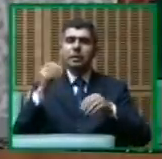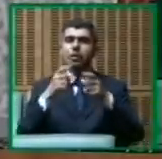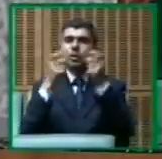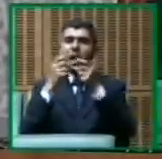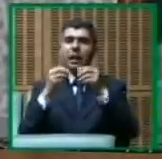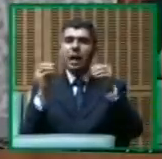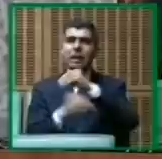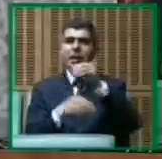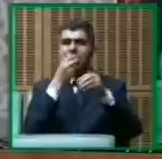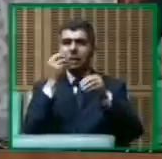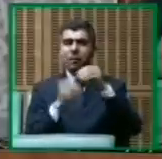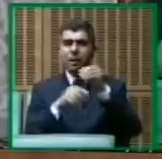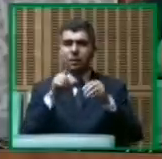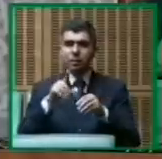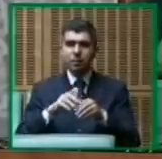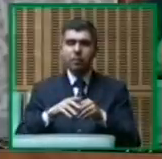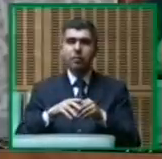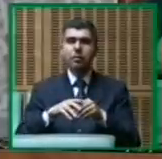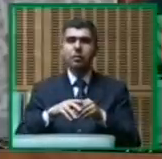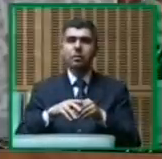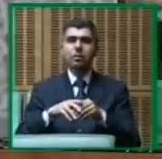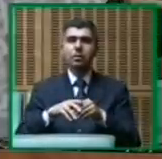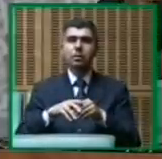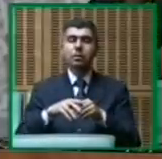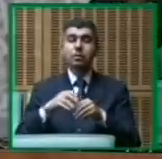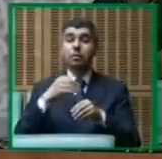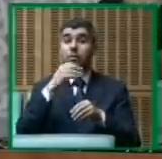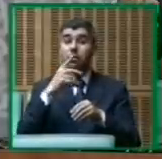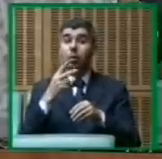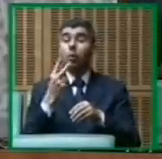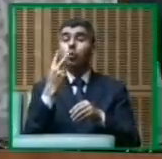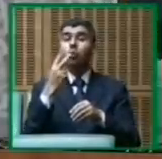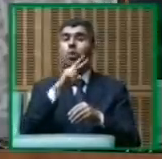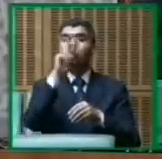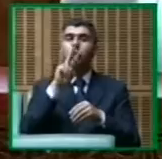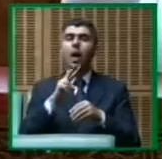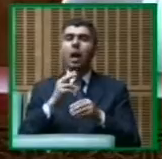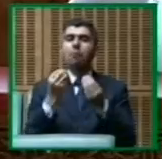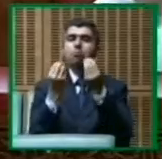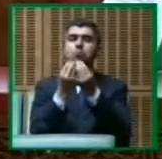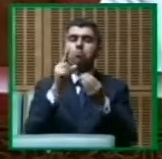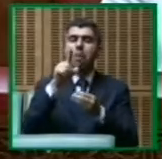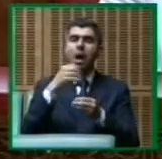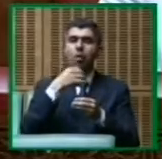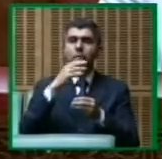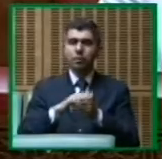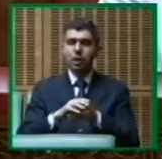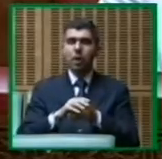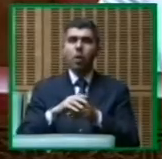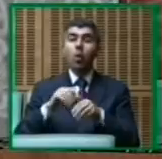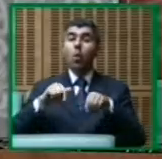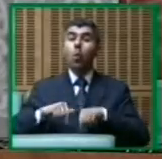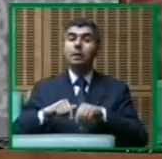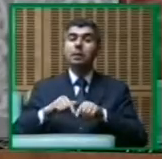الموضوع استأذن المجلس موقر لتقوم بطرح السؤالين معا، ونطلب من